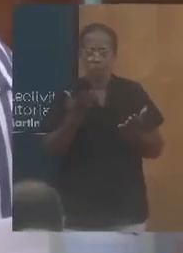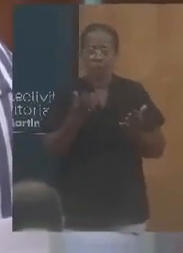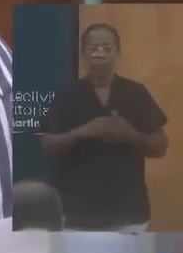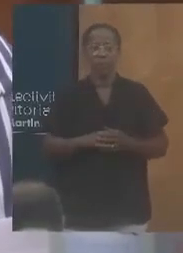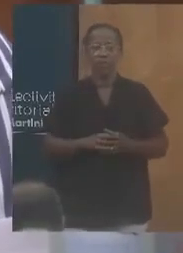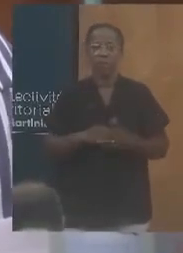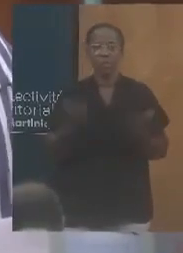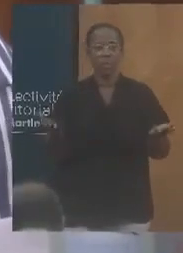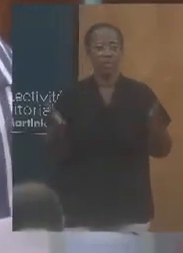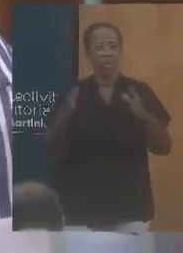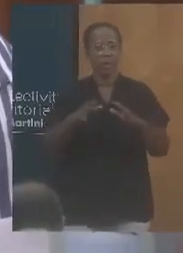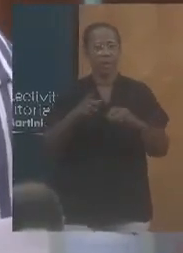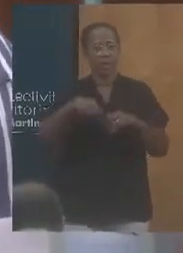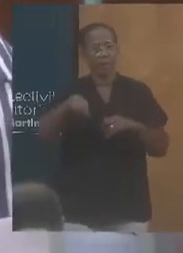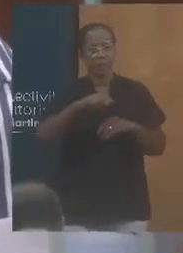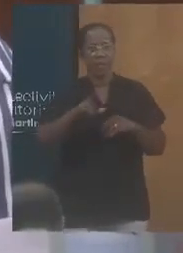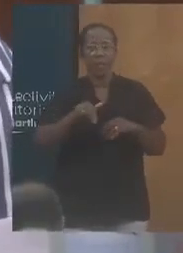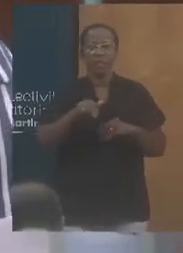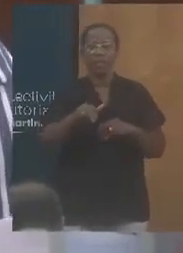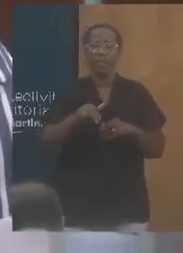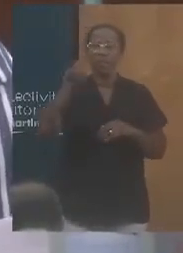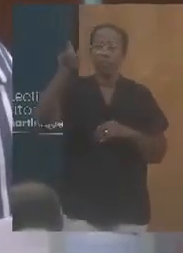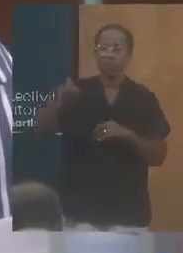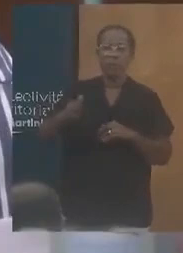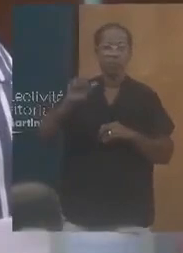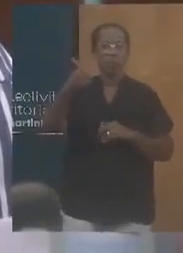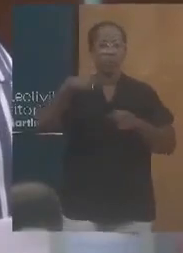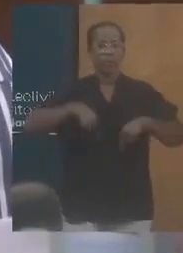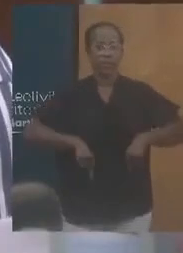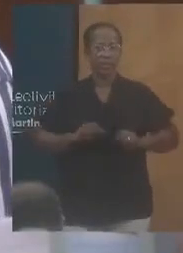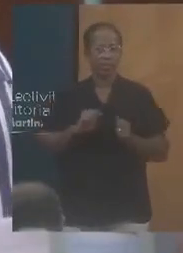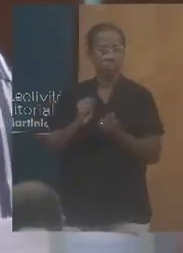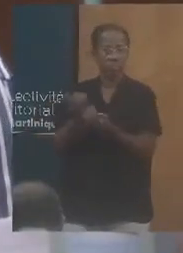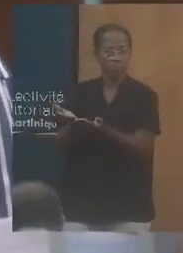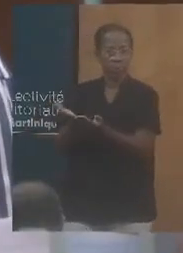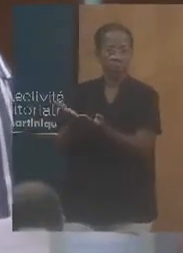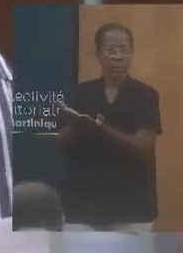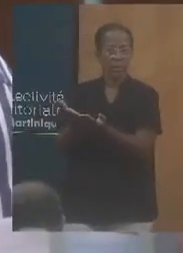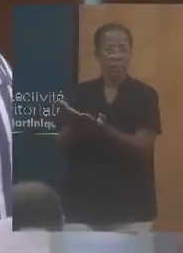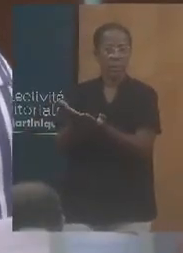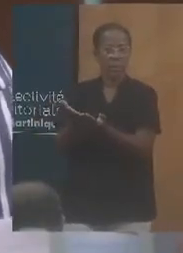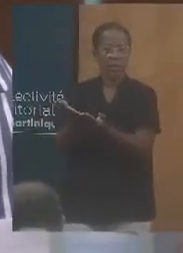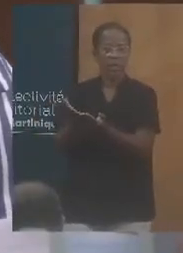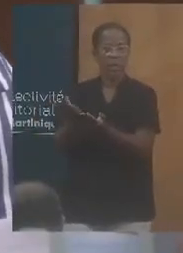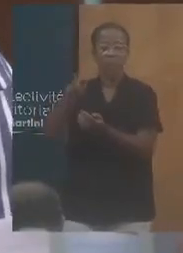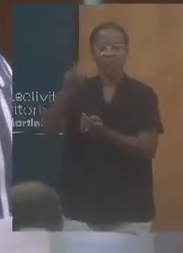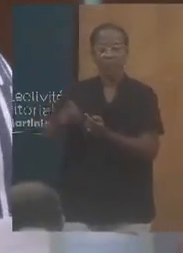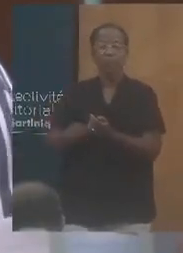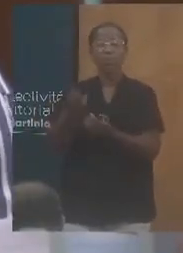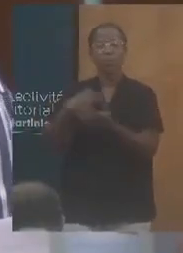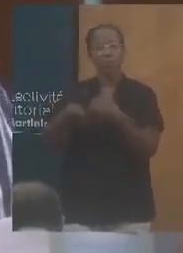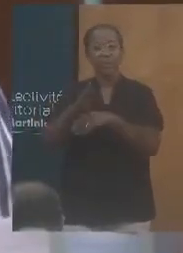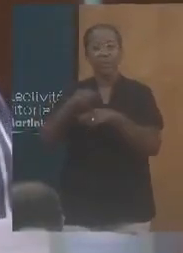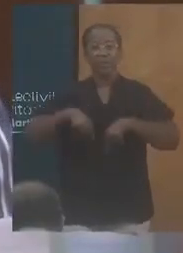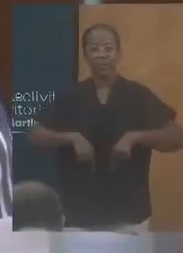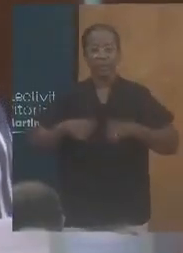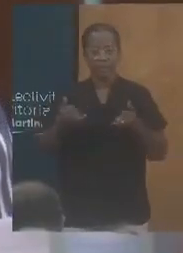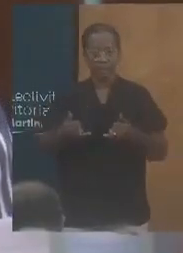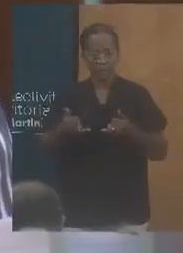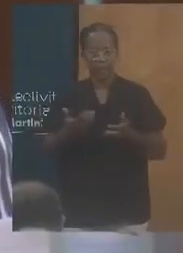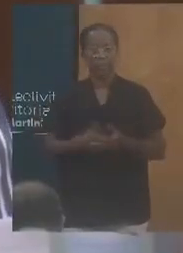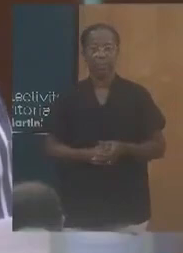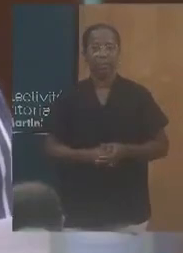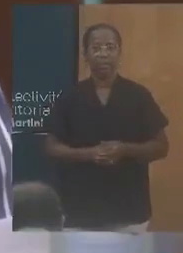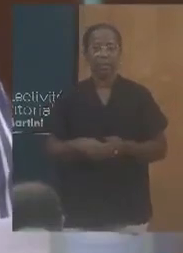notre Assemblée va soumettre au Premier ministre, aux représentants de l'État dans la collectivité territoriale,